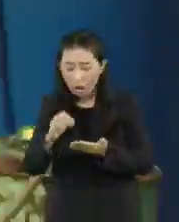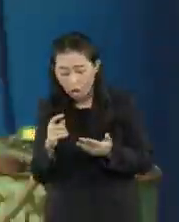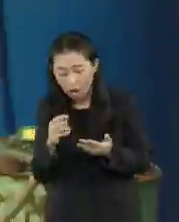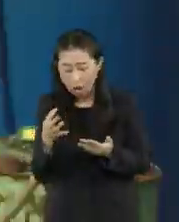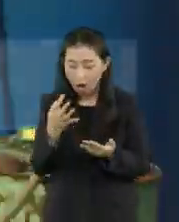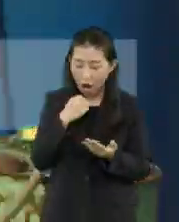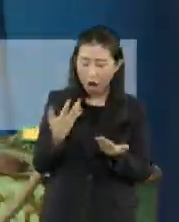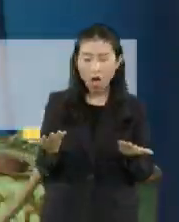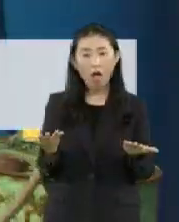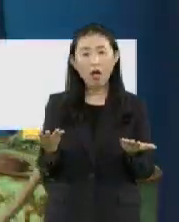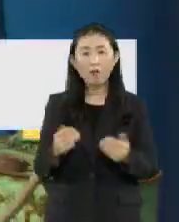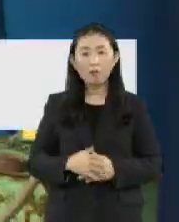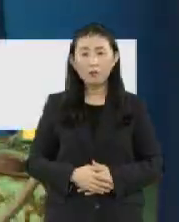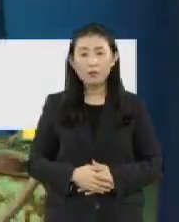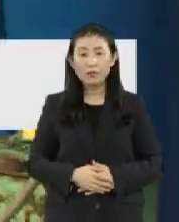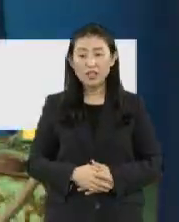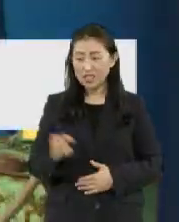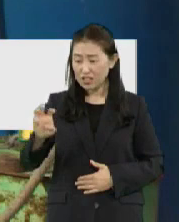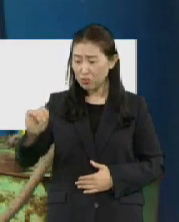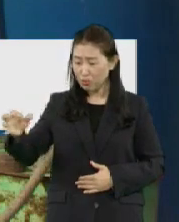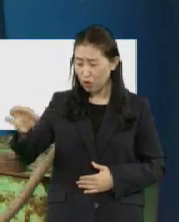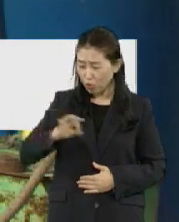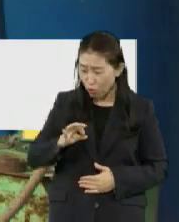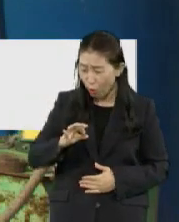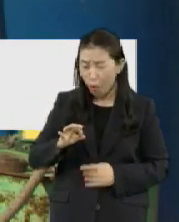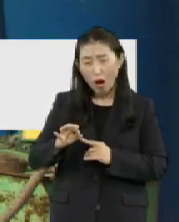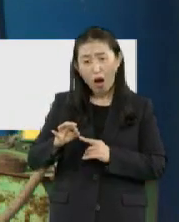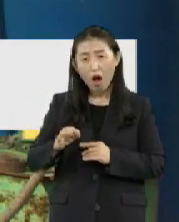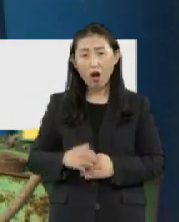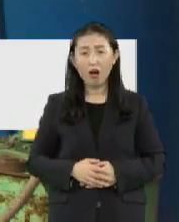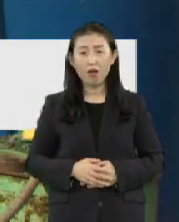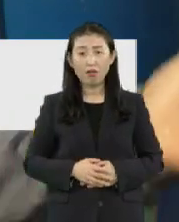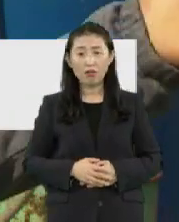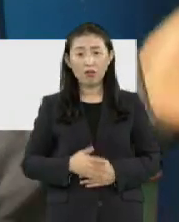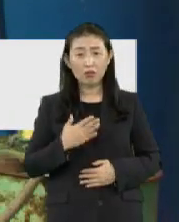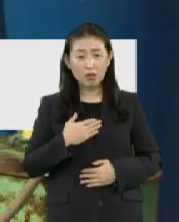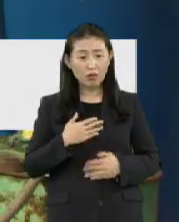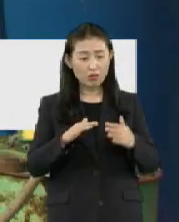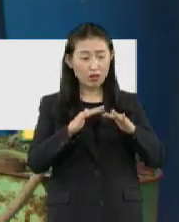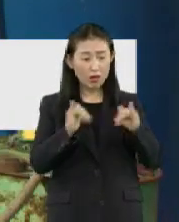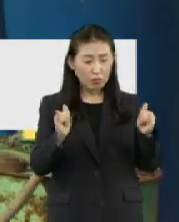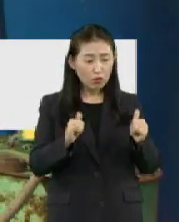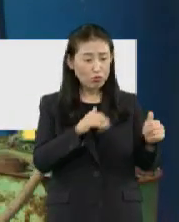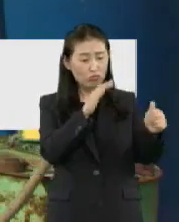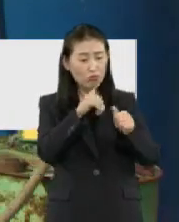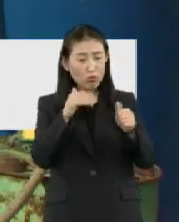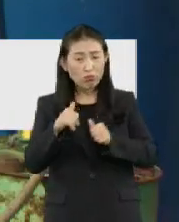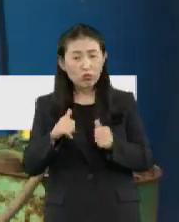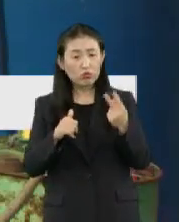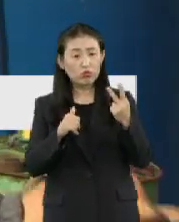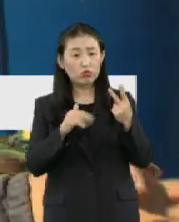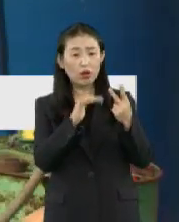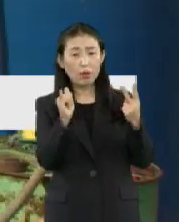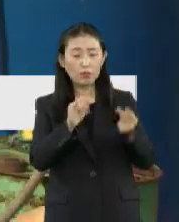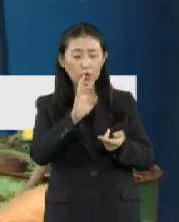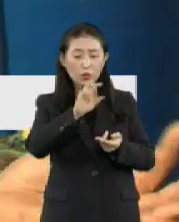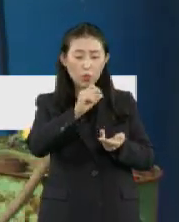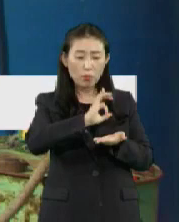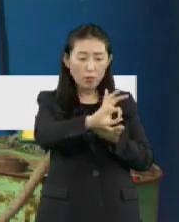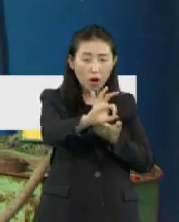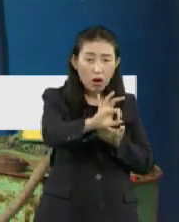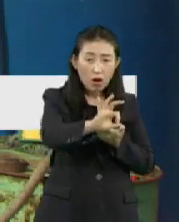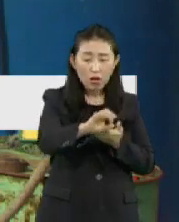장사꾼들이 30만 원 준대요, 100kg에. 그러면은 수확하는 비용밖에 안 되는 거죠, 이거는. 지금까지 뭐